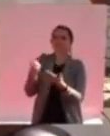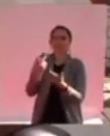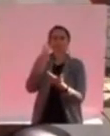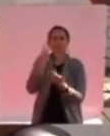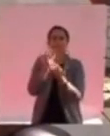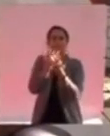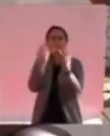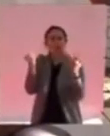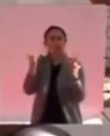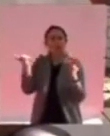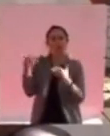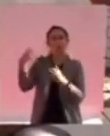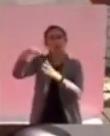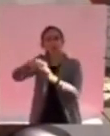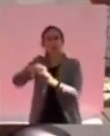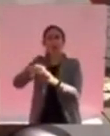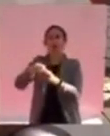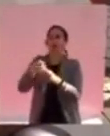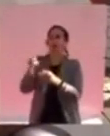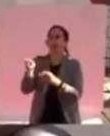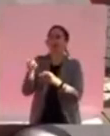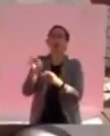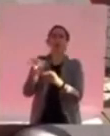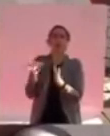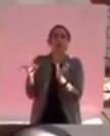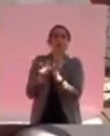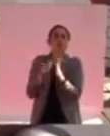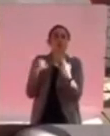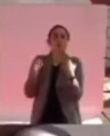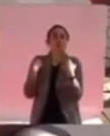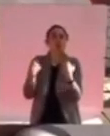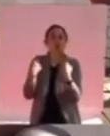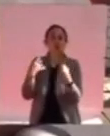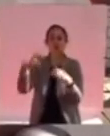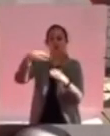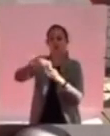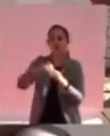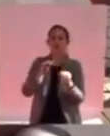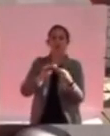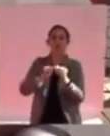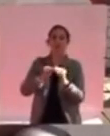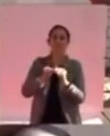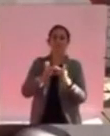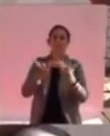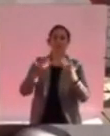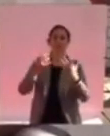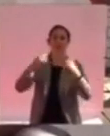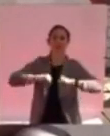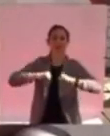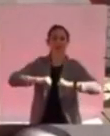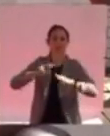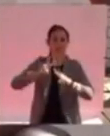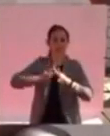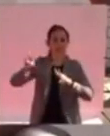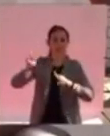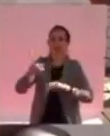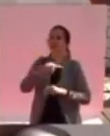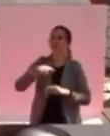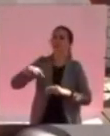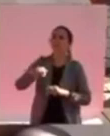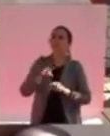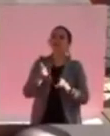nostro servizio socio sanitario vorrei sottolineare da sempre noi non vogliamo essere identificati come eroi